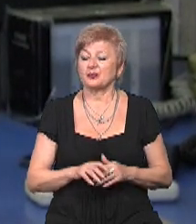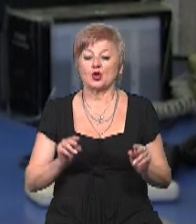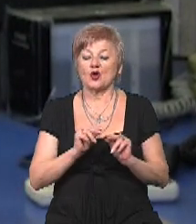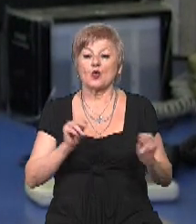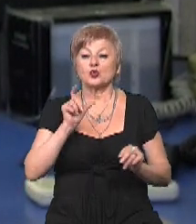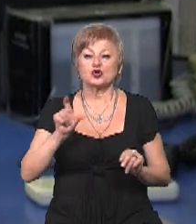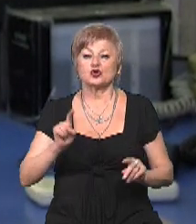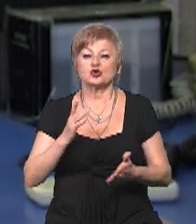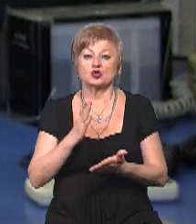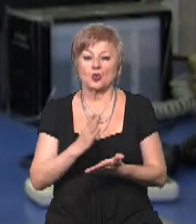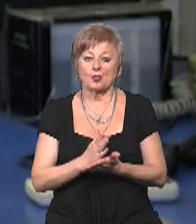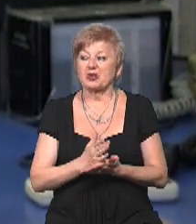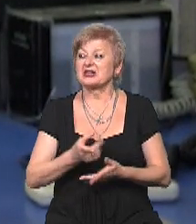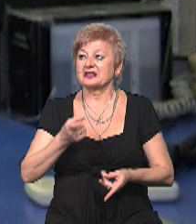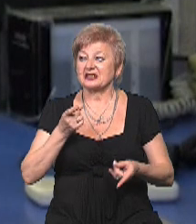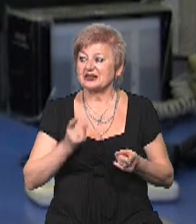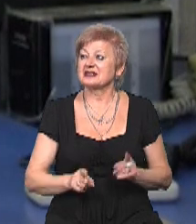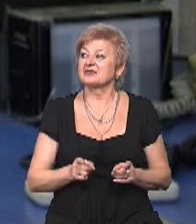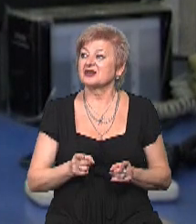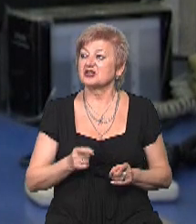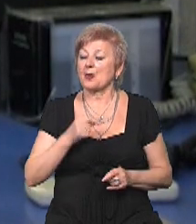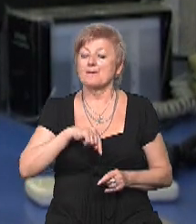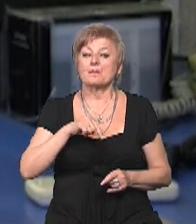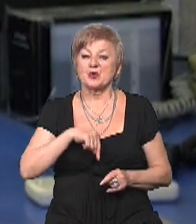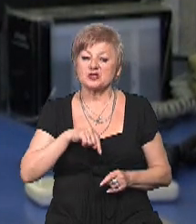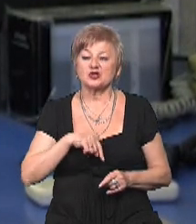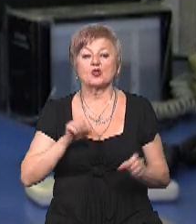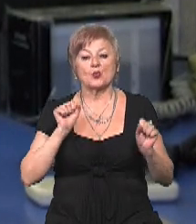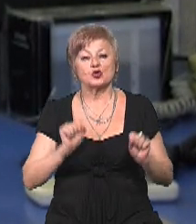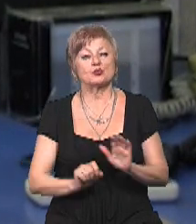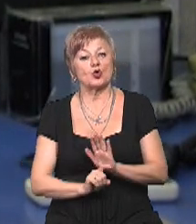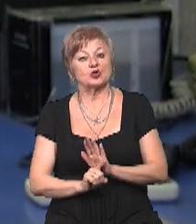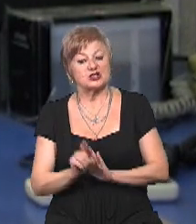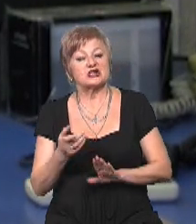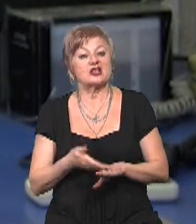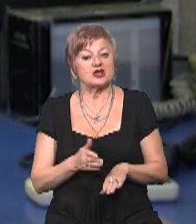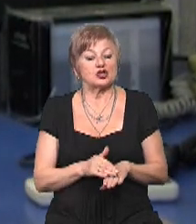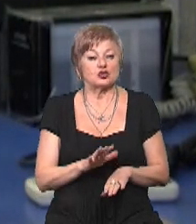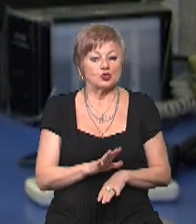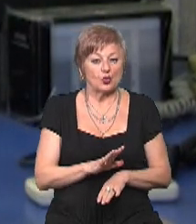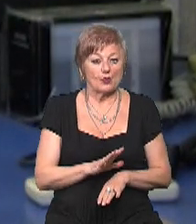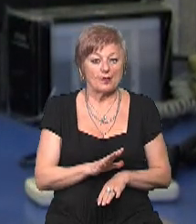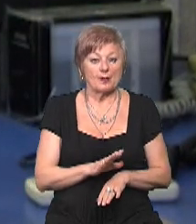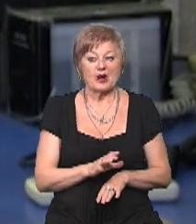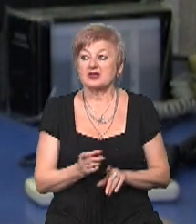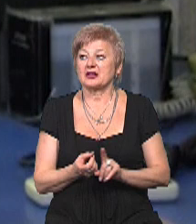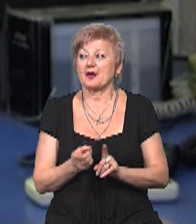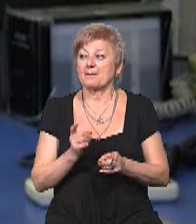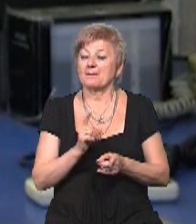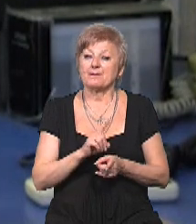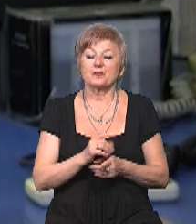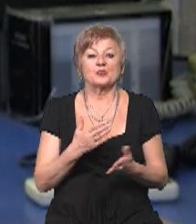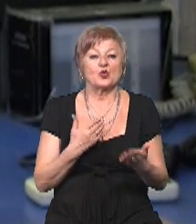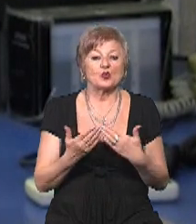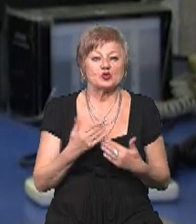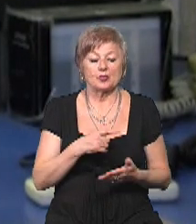вчителі, які мають дійсно, було психологічно, можливо, спочатку дуже важко перенастроїти себе. Вчитель, який 30